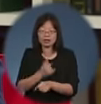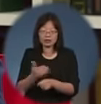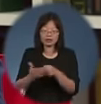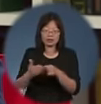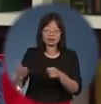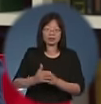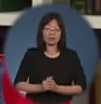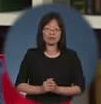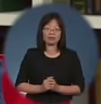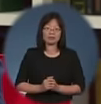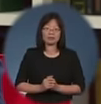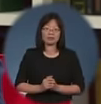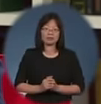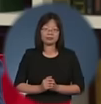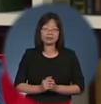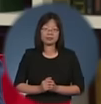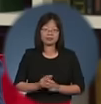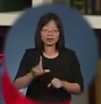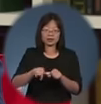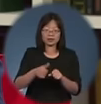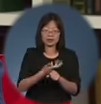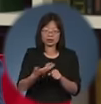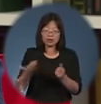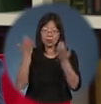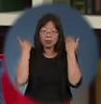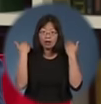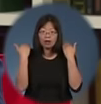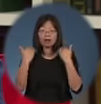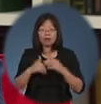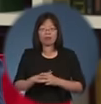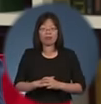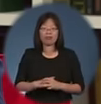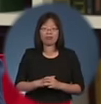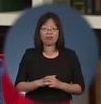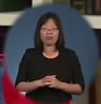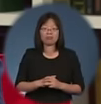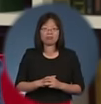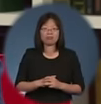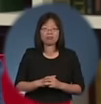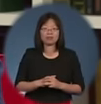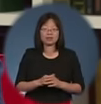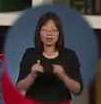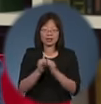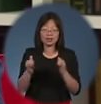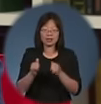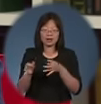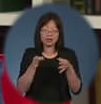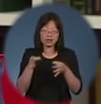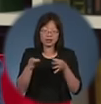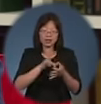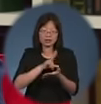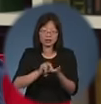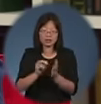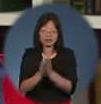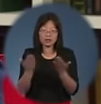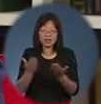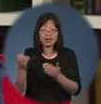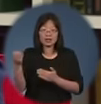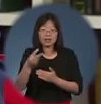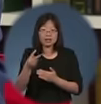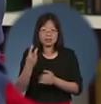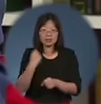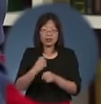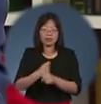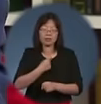때문에 이제 세월이 지났는데 인간 시장을 그 다시 내고